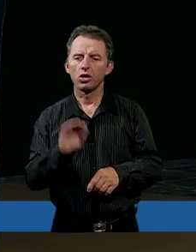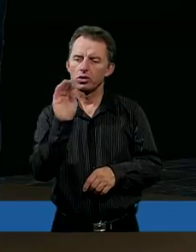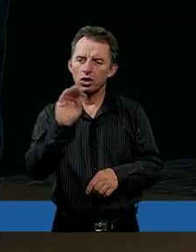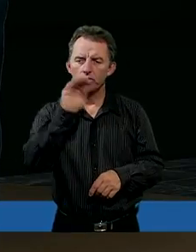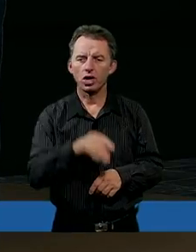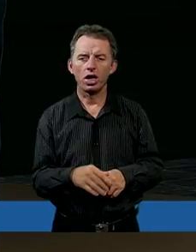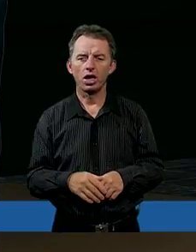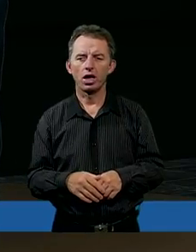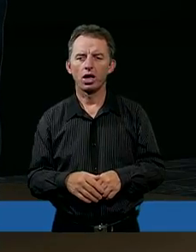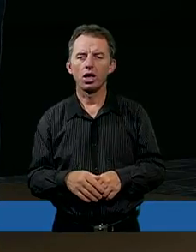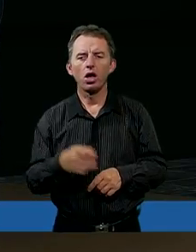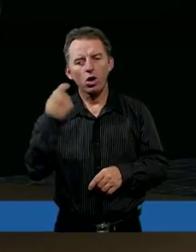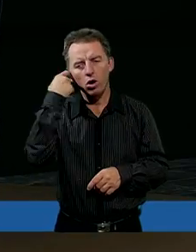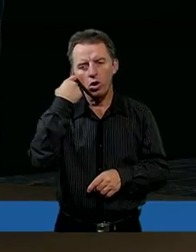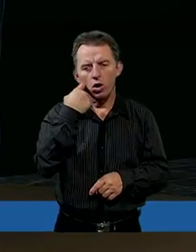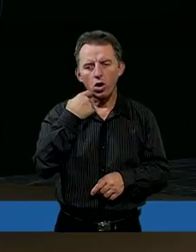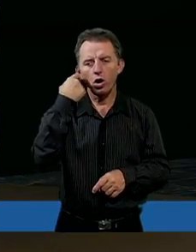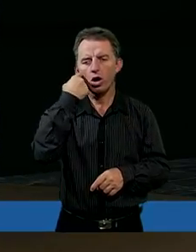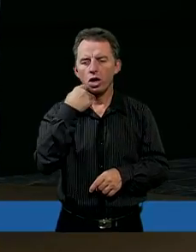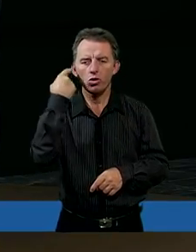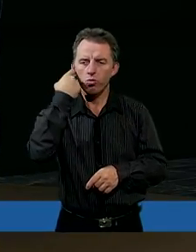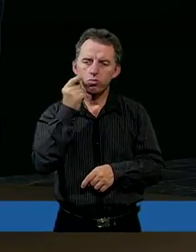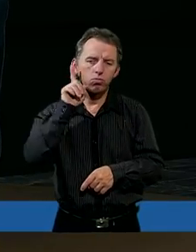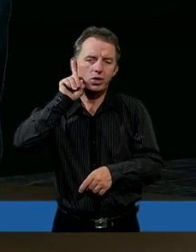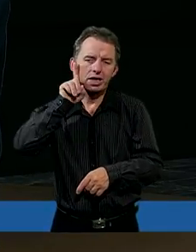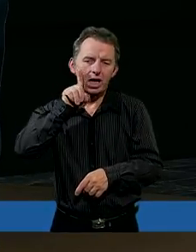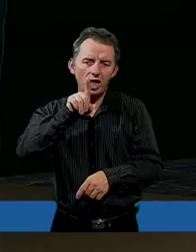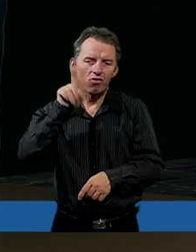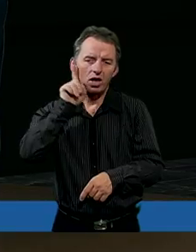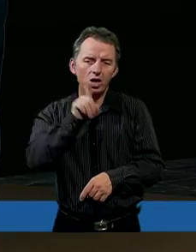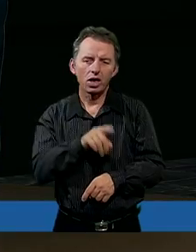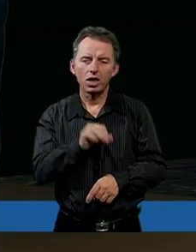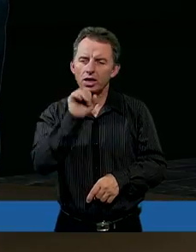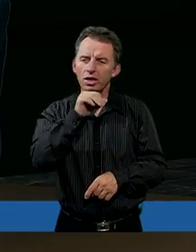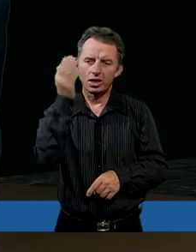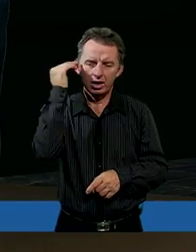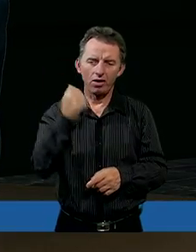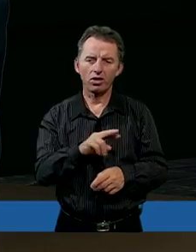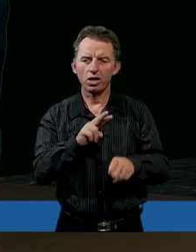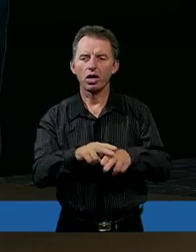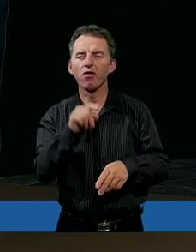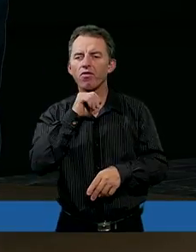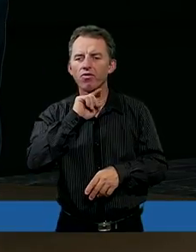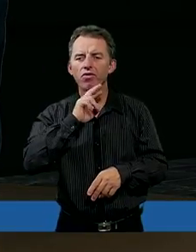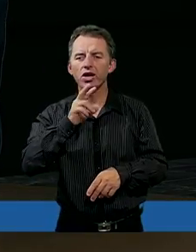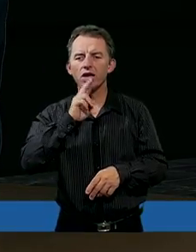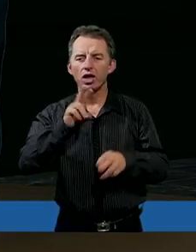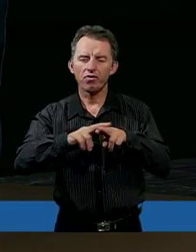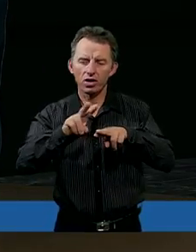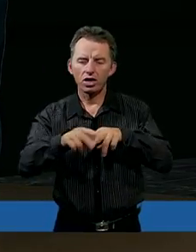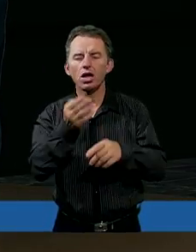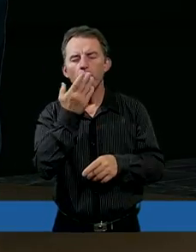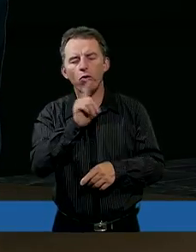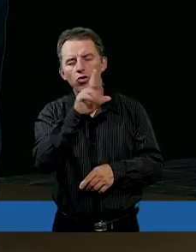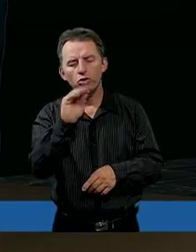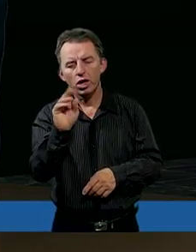jeszcze golił brzytwą takiej starej daty fryzjer i mówi,